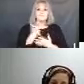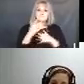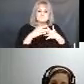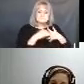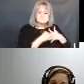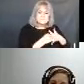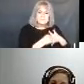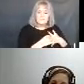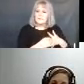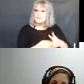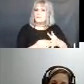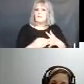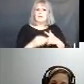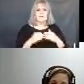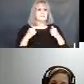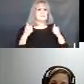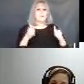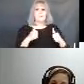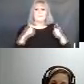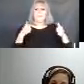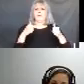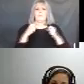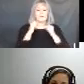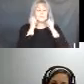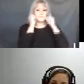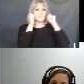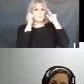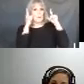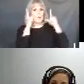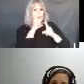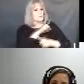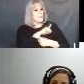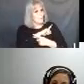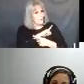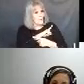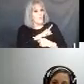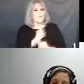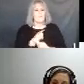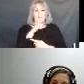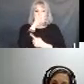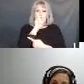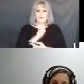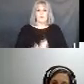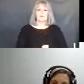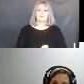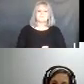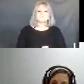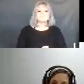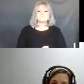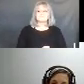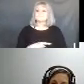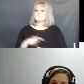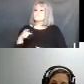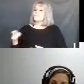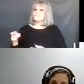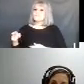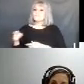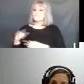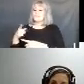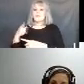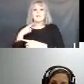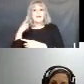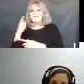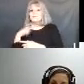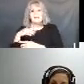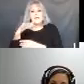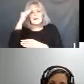maar terwyl Petrus hulle so praat, toe is die leiers allemaal baie verbaas. Hoekom was hulle verbaas? Toe hulle